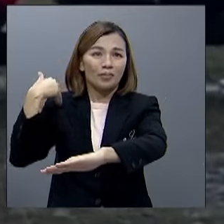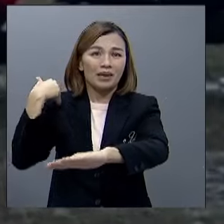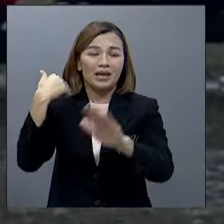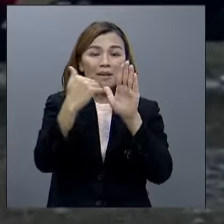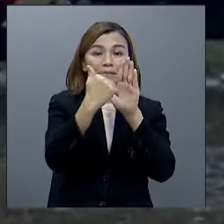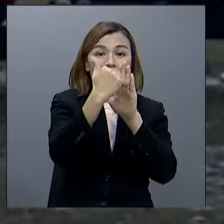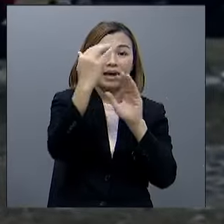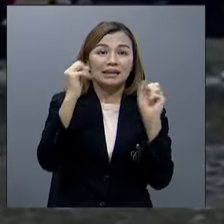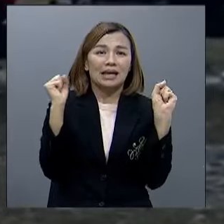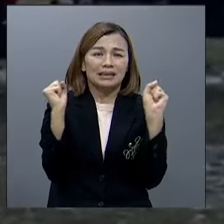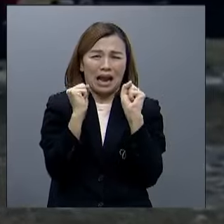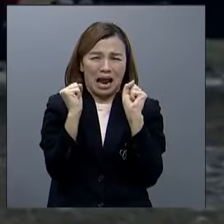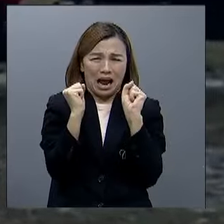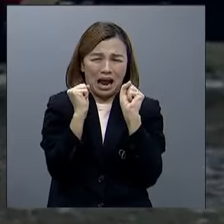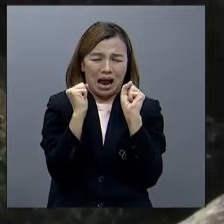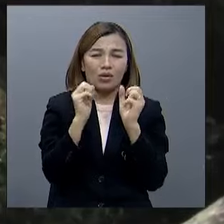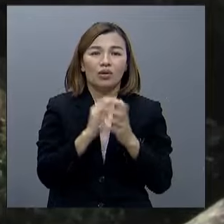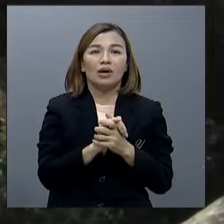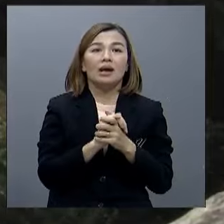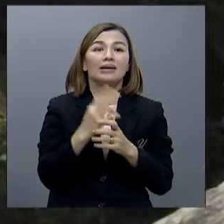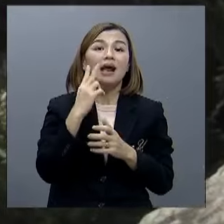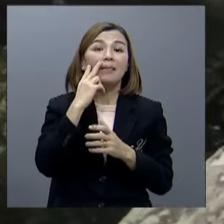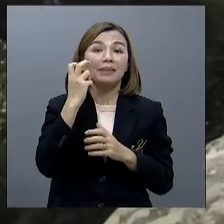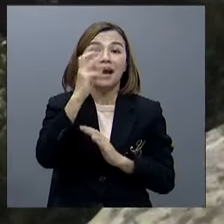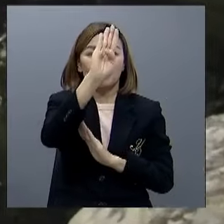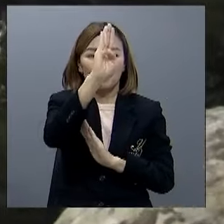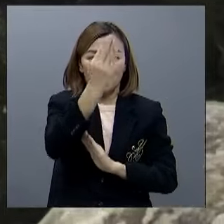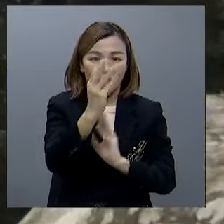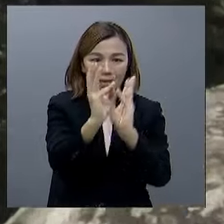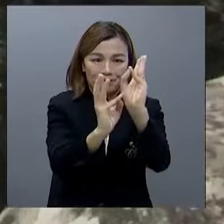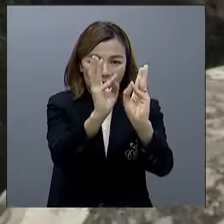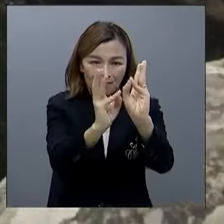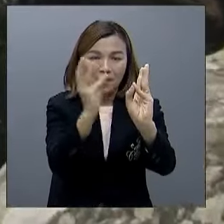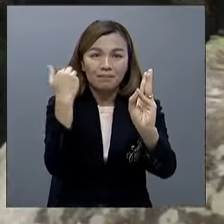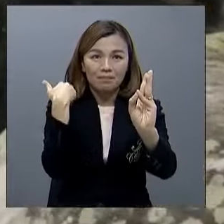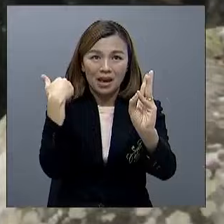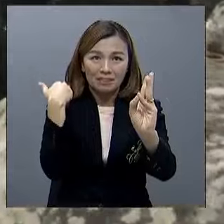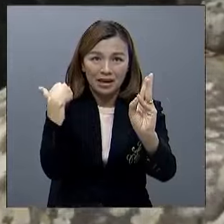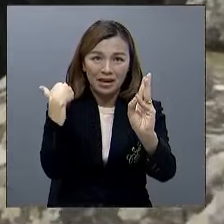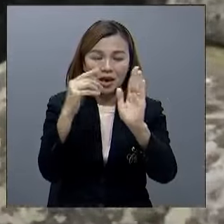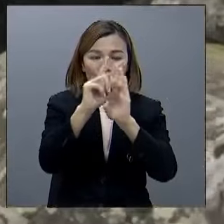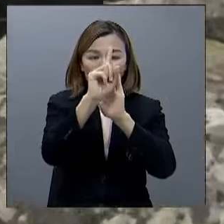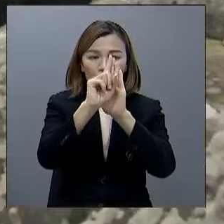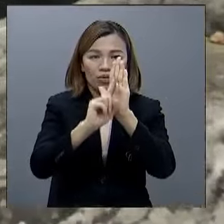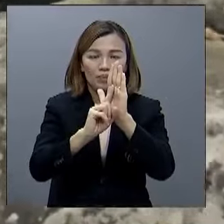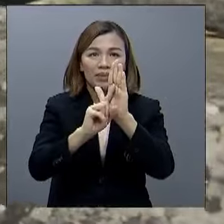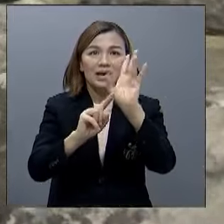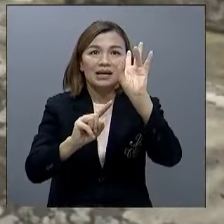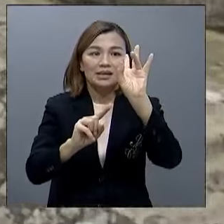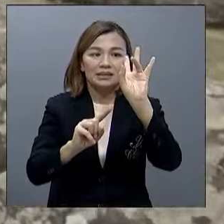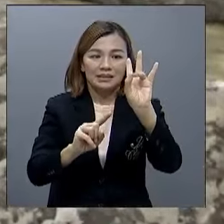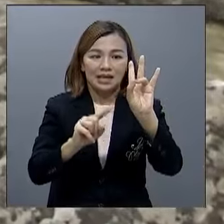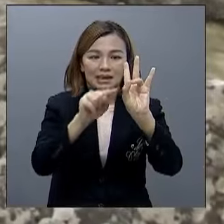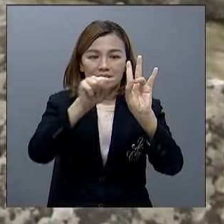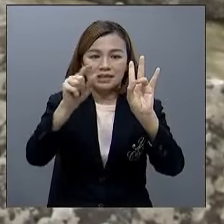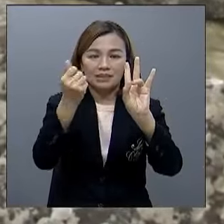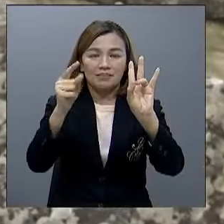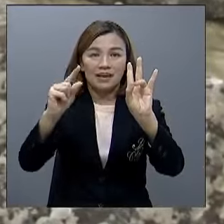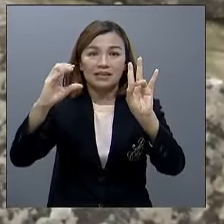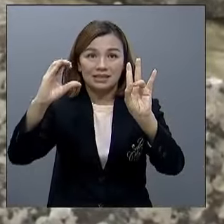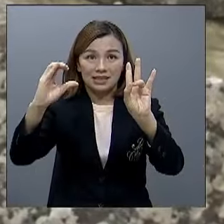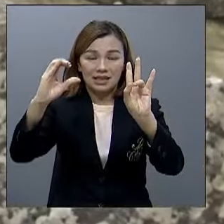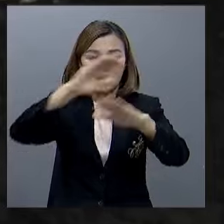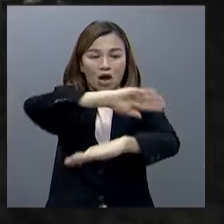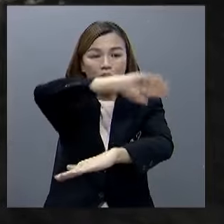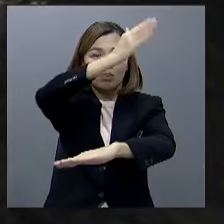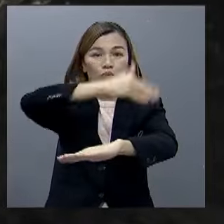อากาศหนาวถึงหนาวจัดกับมีน้ำค้างแข็งบางแห่งอุณหภูมิต่ำสุดจะอยู่ราวๆ 7-11 องศาเซลเซียสส่วนยอดดอยยอดภูท